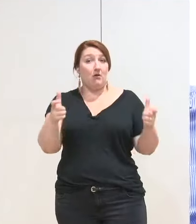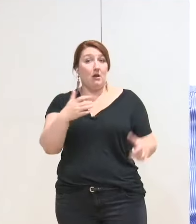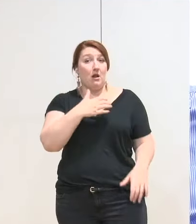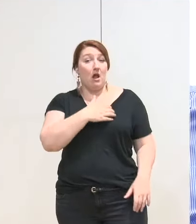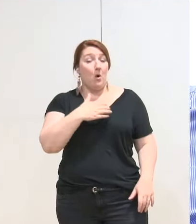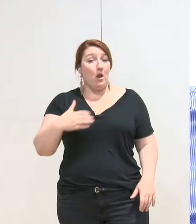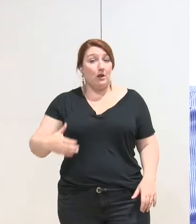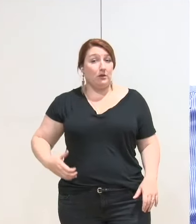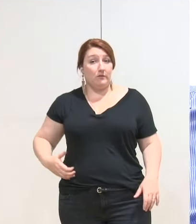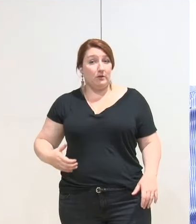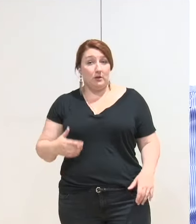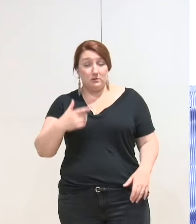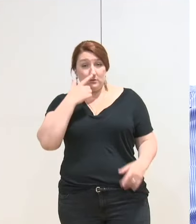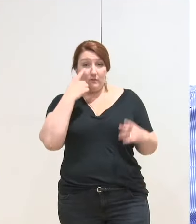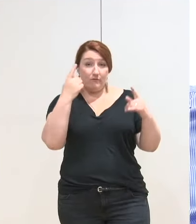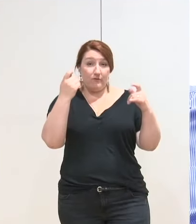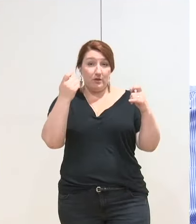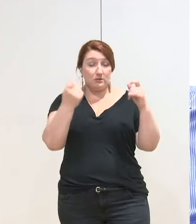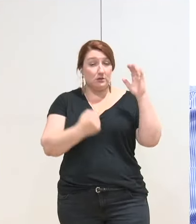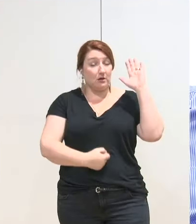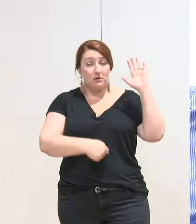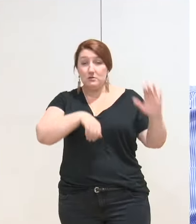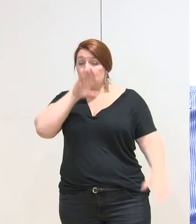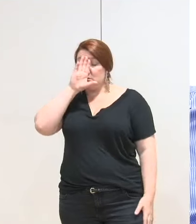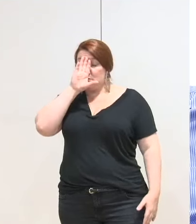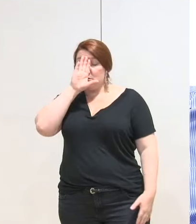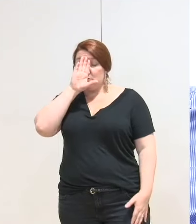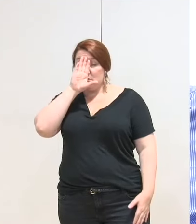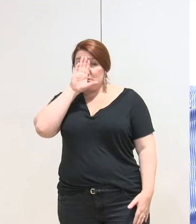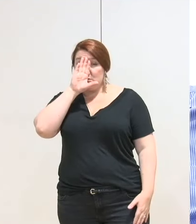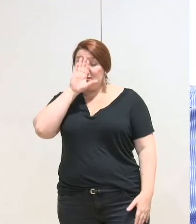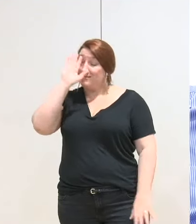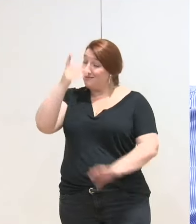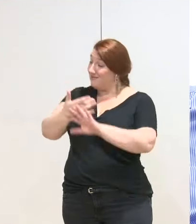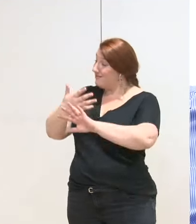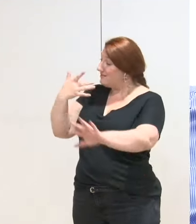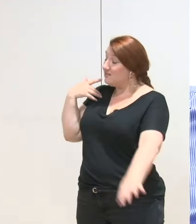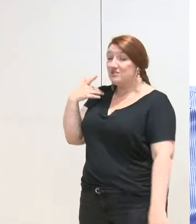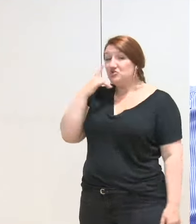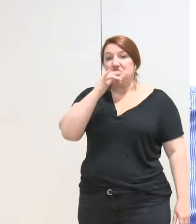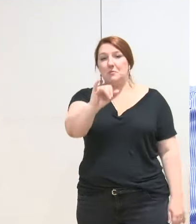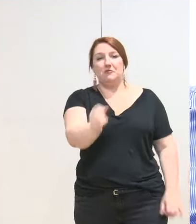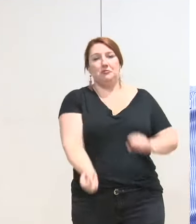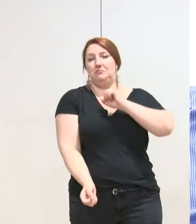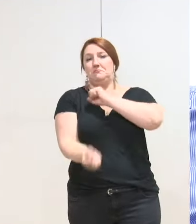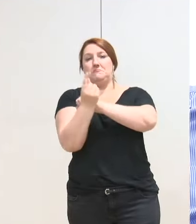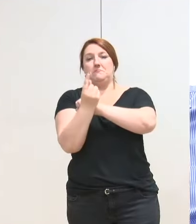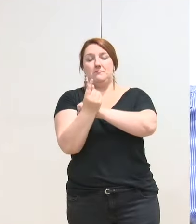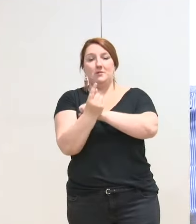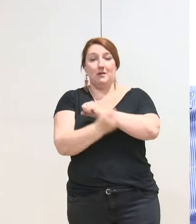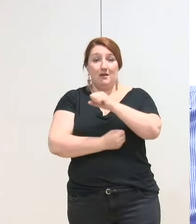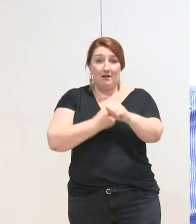jamais jamais connu par le passé se retrouver au 31